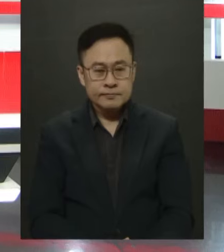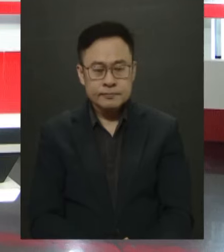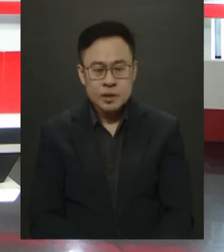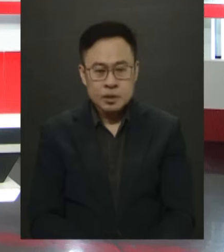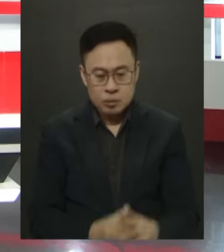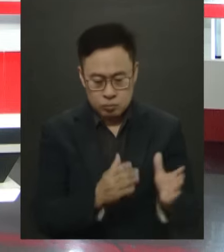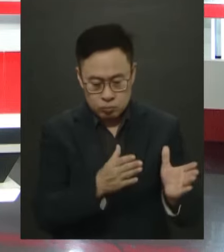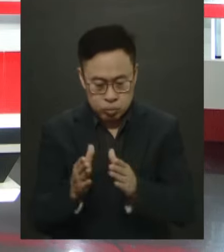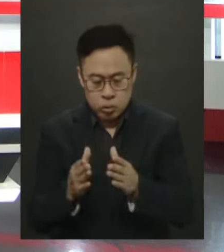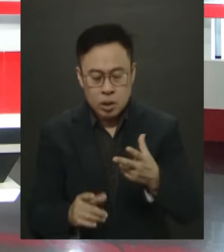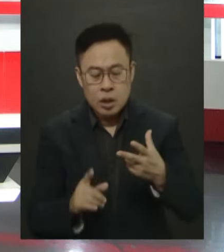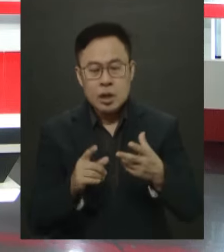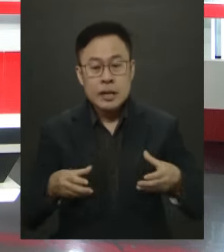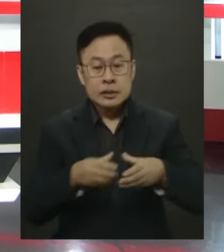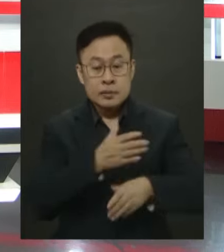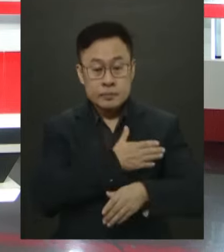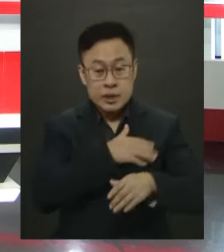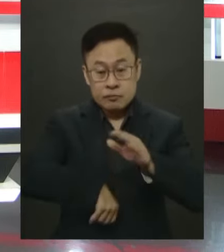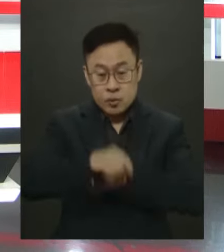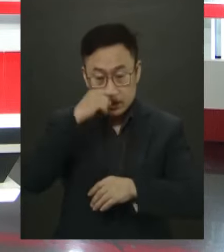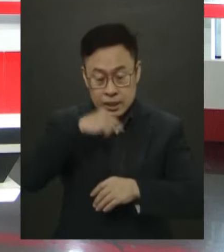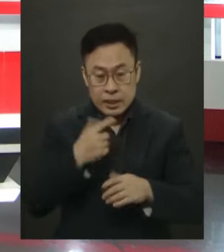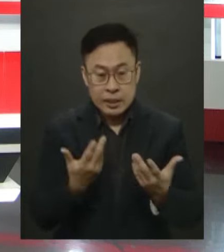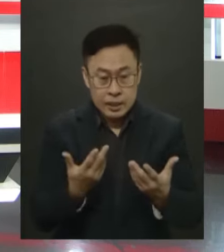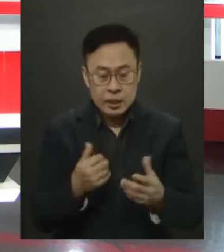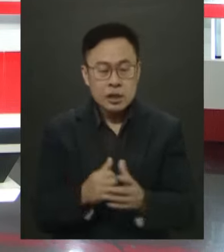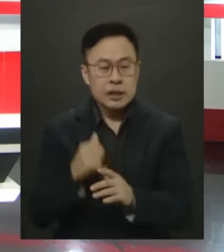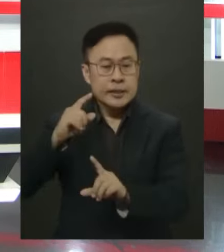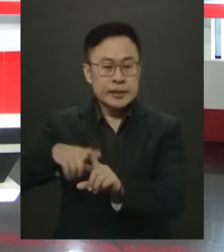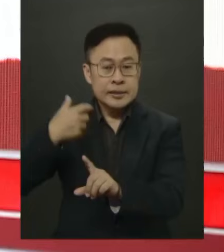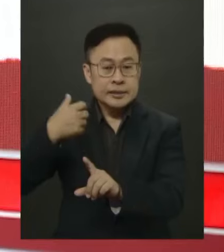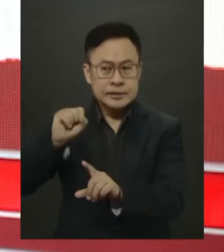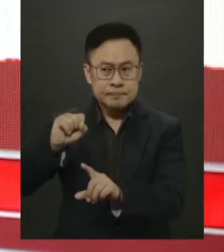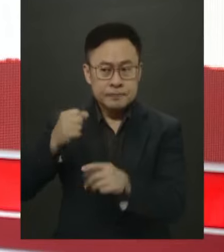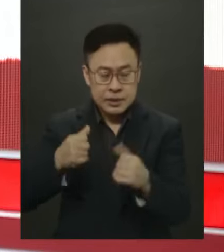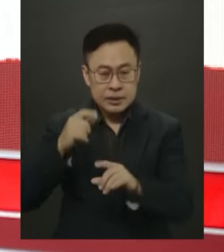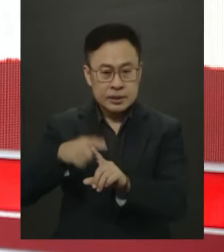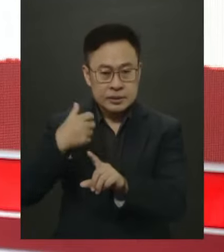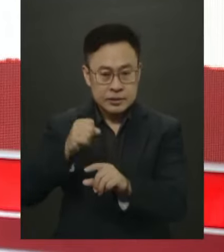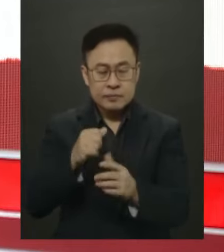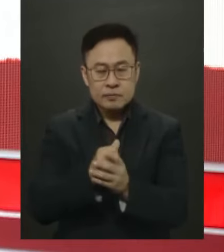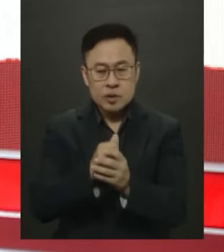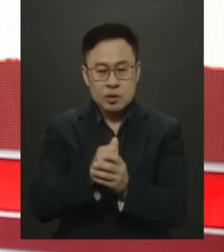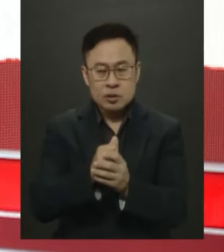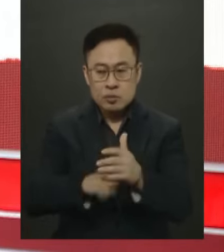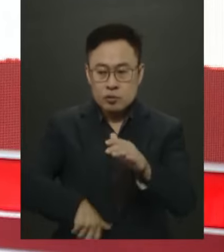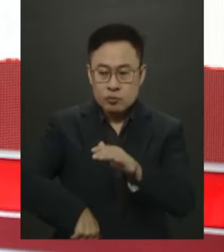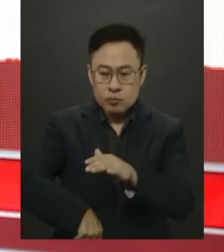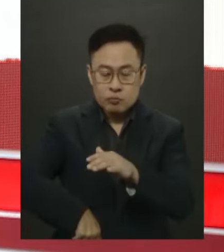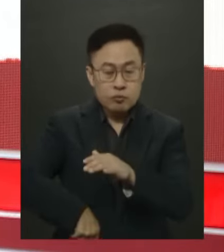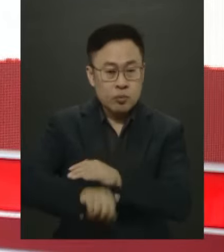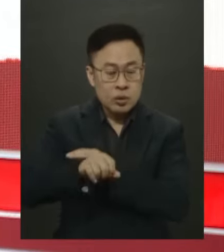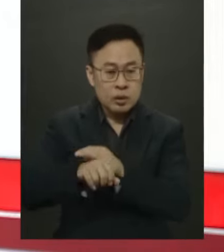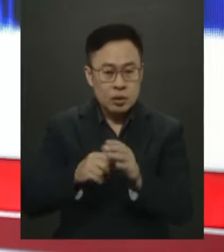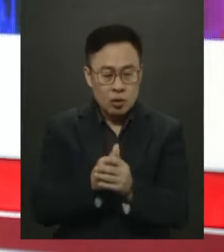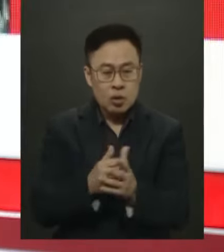ขยับมาดูเรื่องราวของทีมชาติกันบ้างปลายปีนี้ครับเรามีทัวร์นาเมนต์สำคัญก็คือศึกอาเซียนครับหรือว่า AFF Mitsubishi Electric ครับนะครับล่าสุด